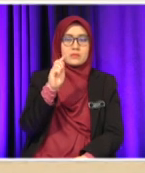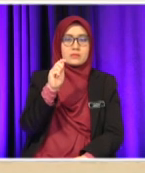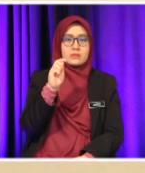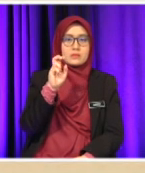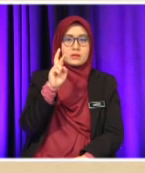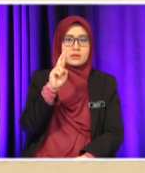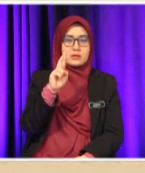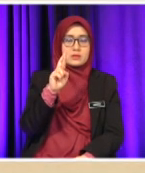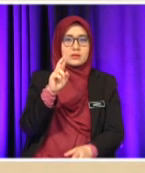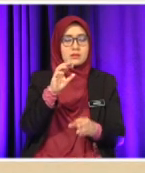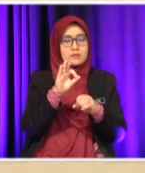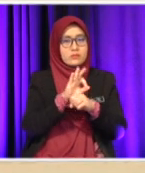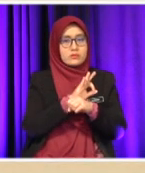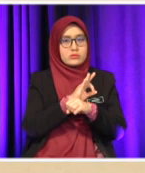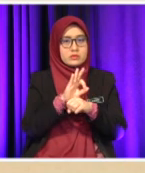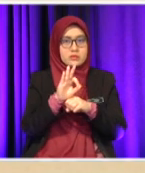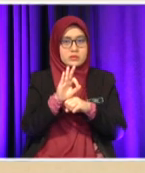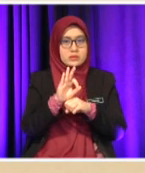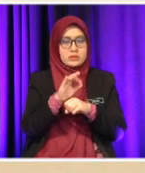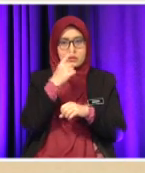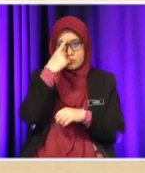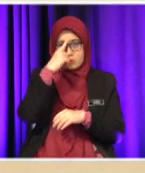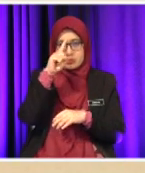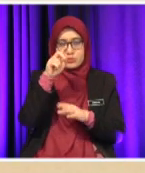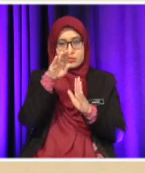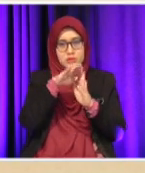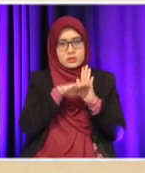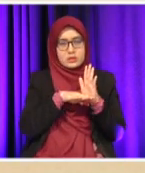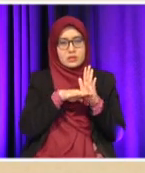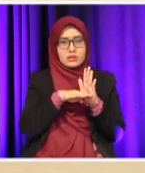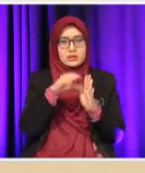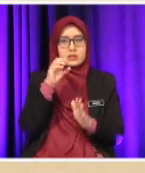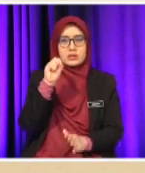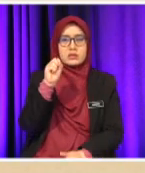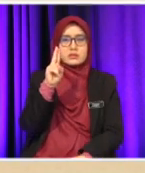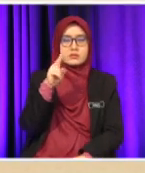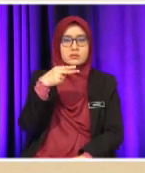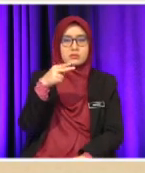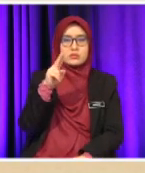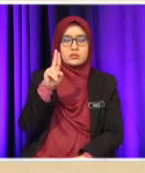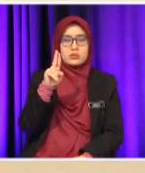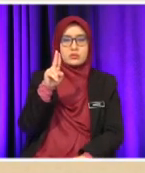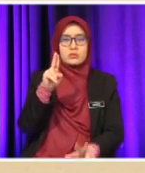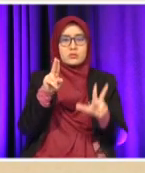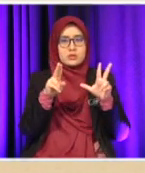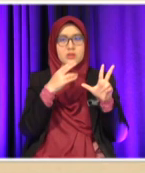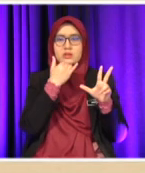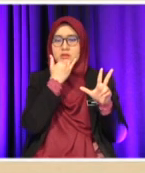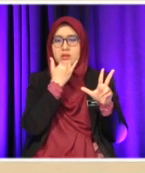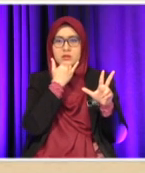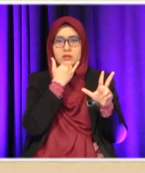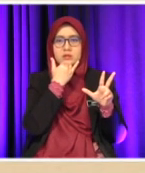itu hanyalah untuk menyukai dia tak berfungsi menurunkan ataupun meninggikan Semua kita gunakan pemanas